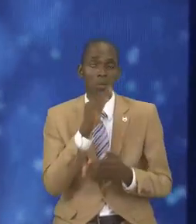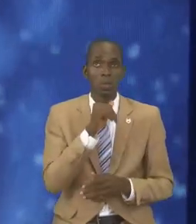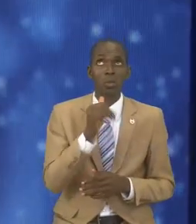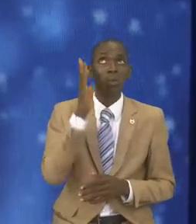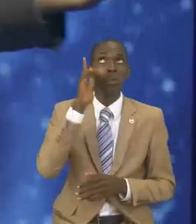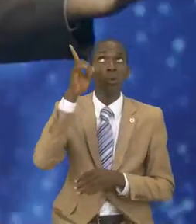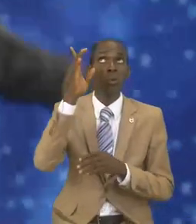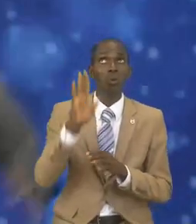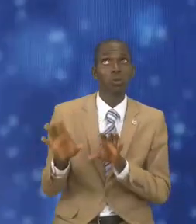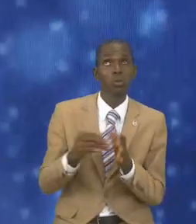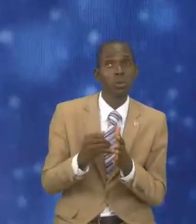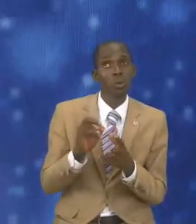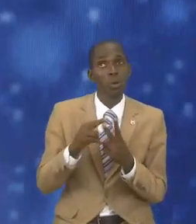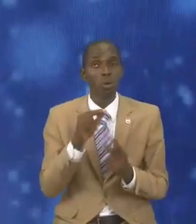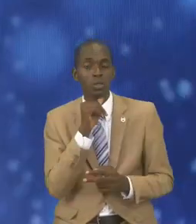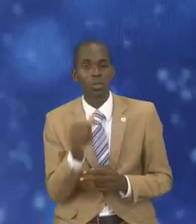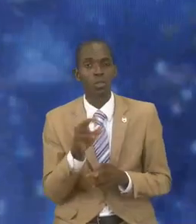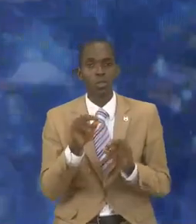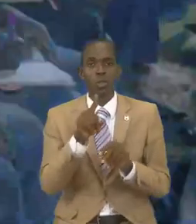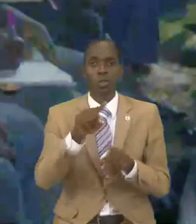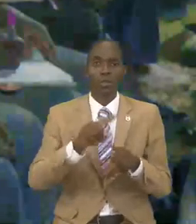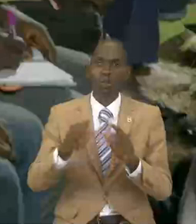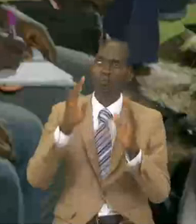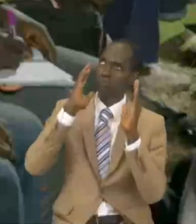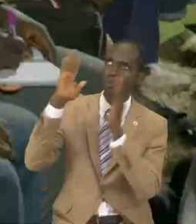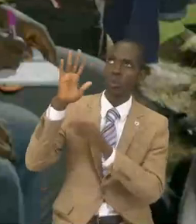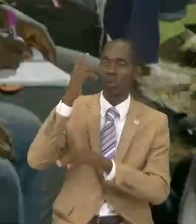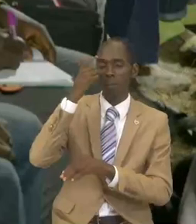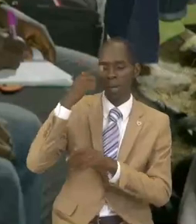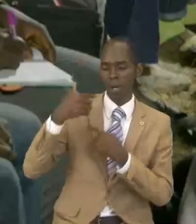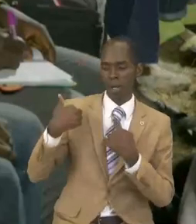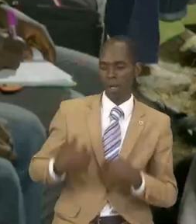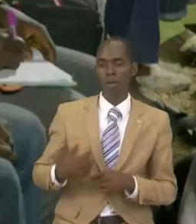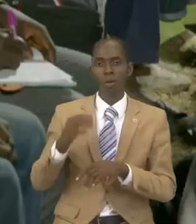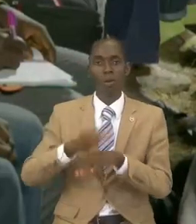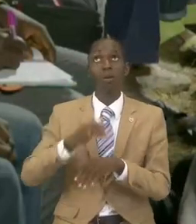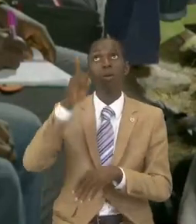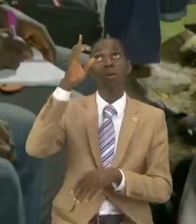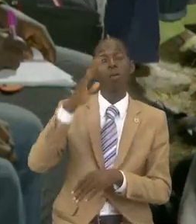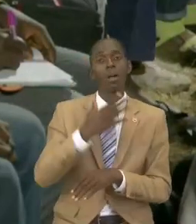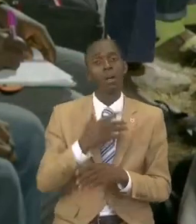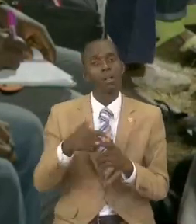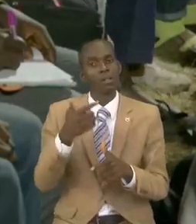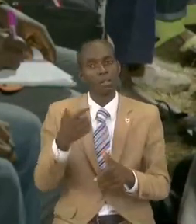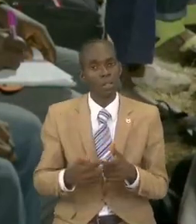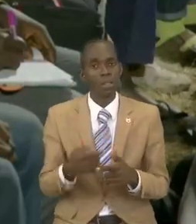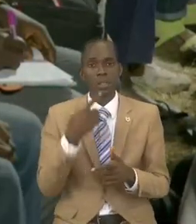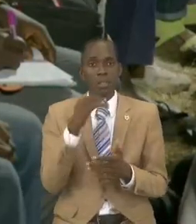que Dieu ne va pas le faire, est-ce que Dieu va le faire. Mais quand tu fixes ton cœur, ta pensée sur Dieu, il dit,